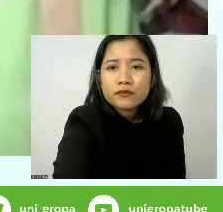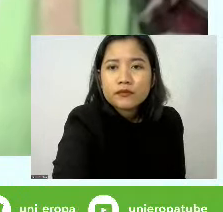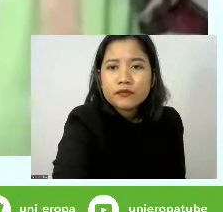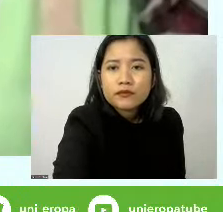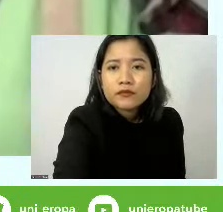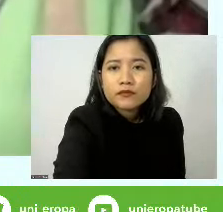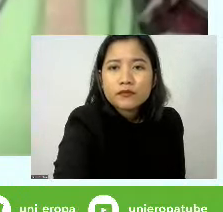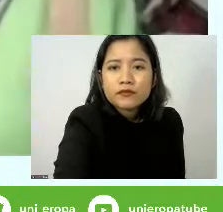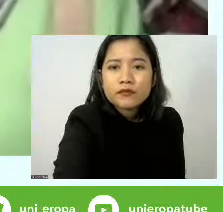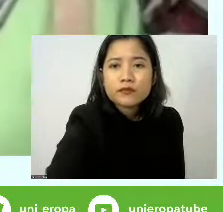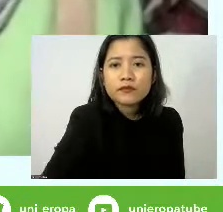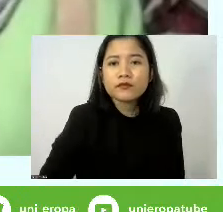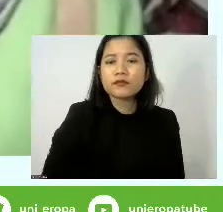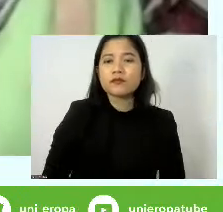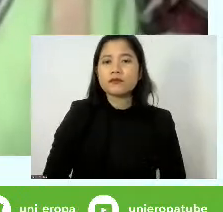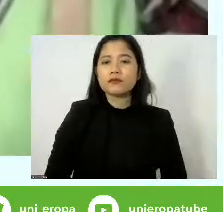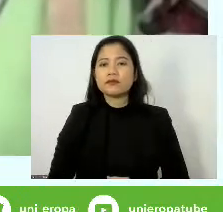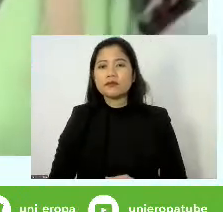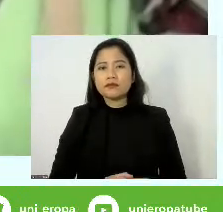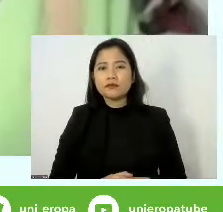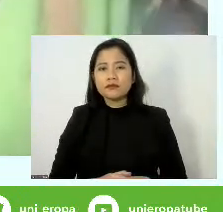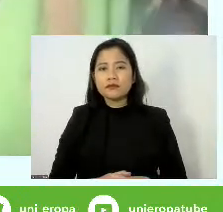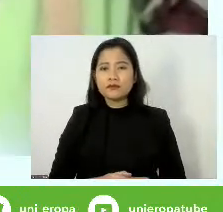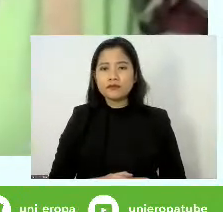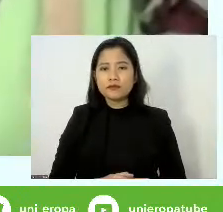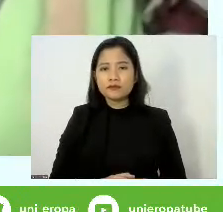The Squid Edition